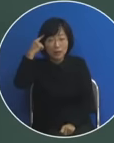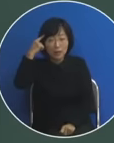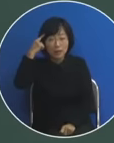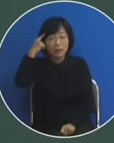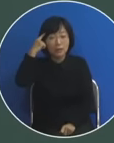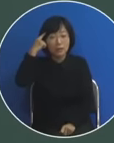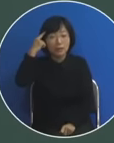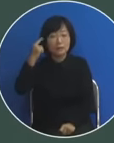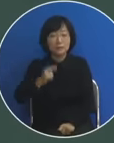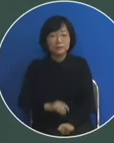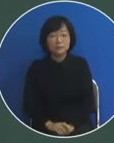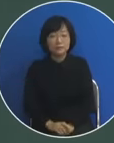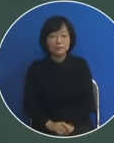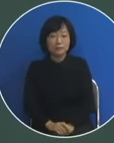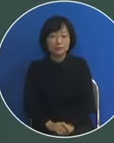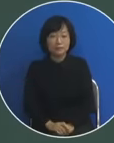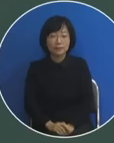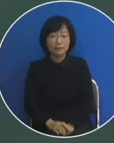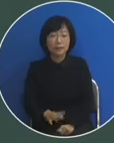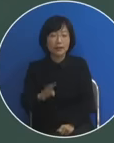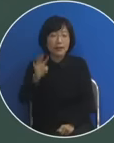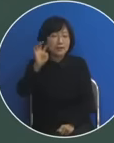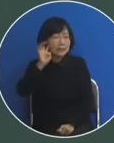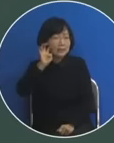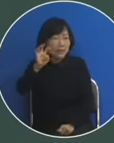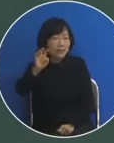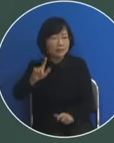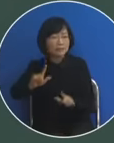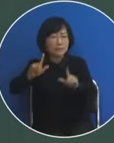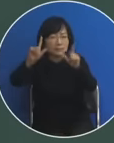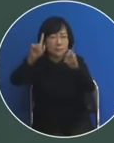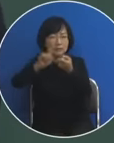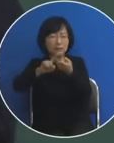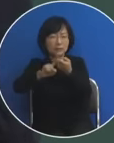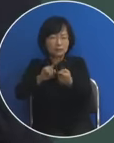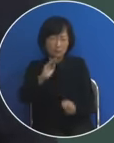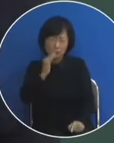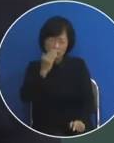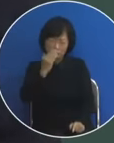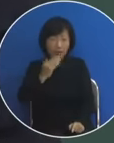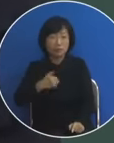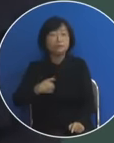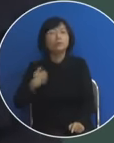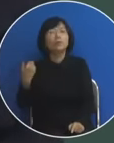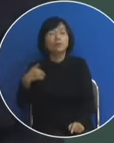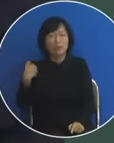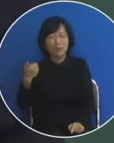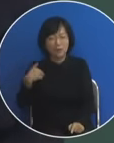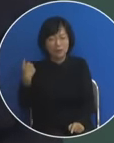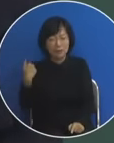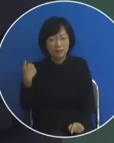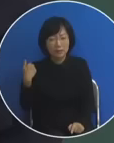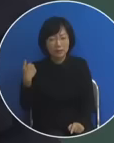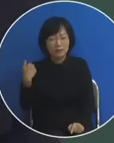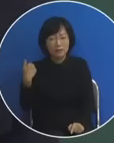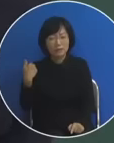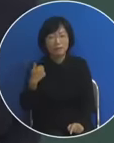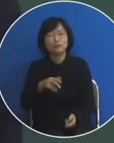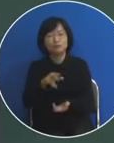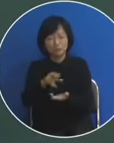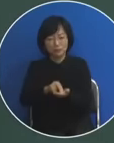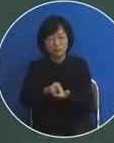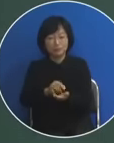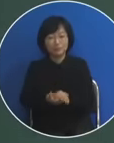이 40일이라는 의미를 늘 놓치는 겁니다. And the reason why you haven't uncovered is because realistically we keep on losing hold of the meaning of 40 days.